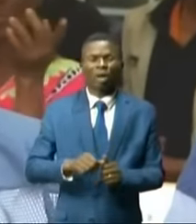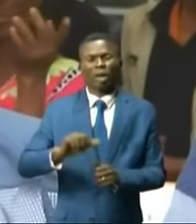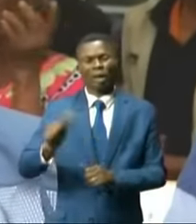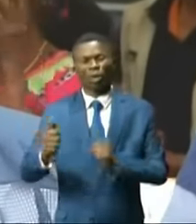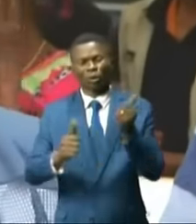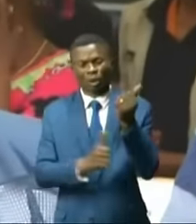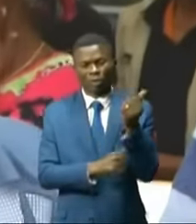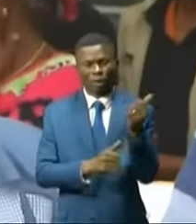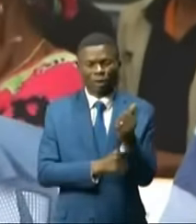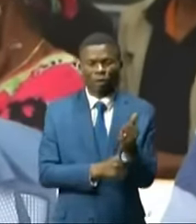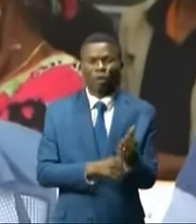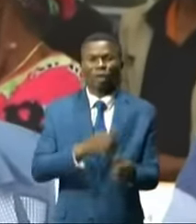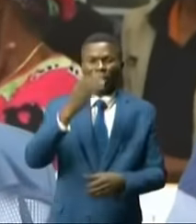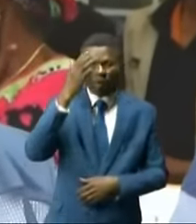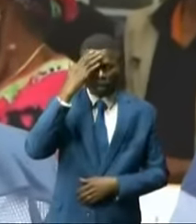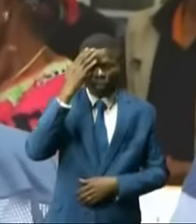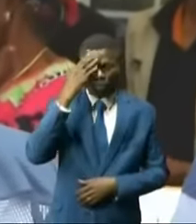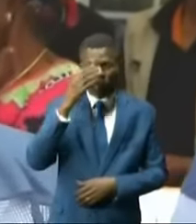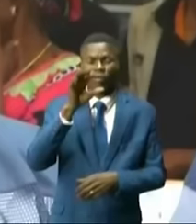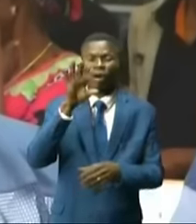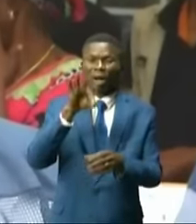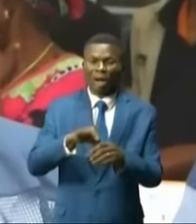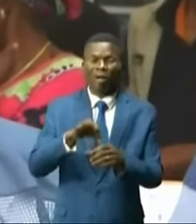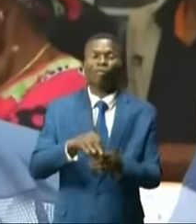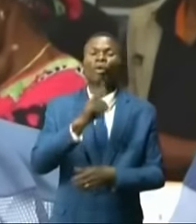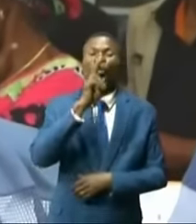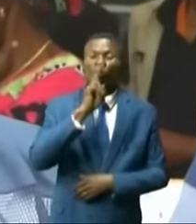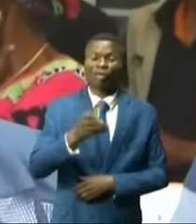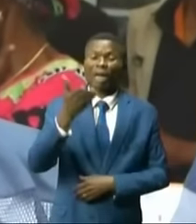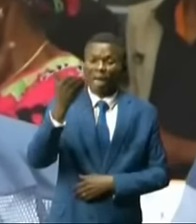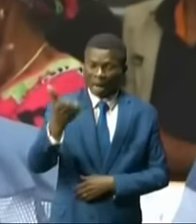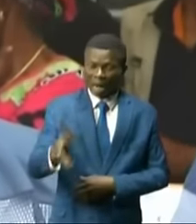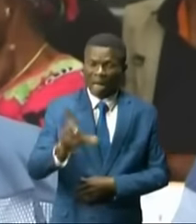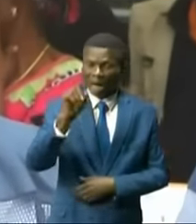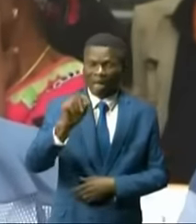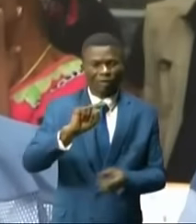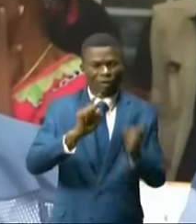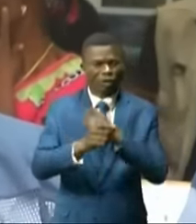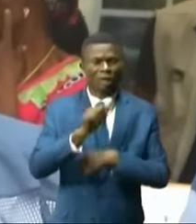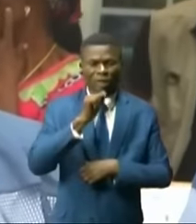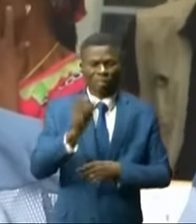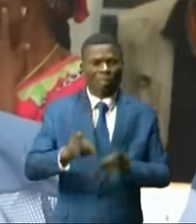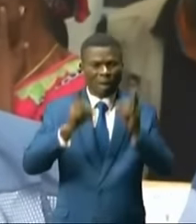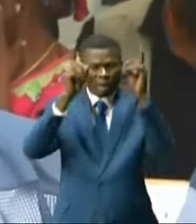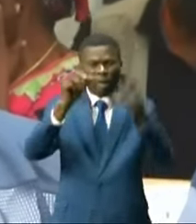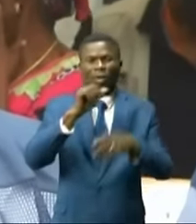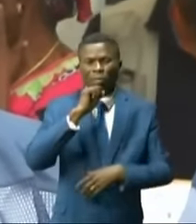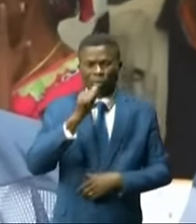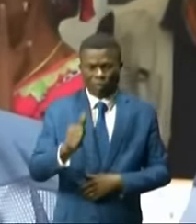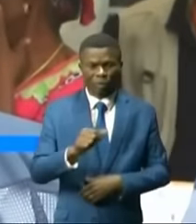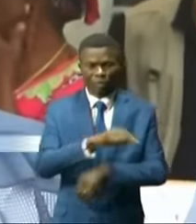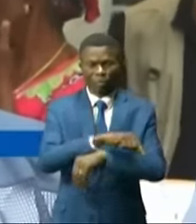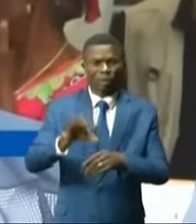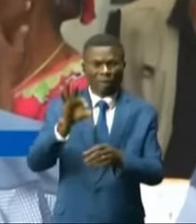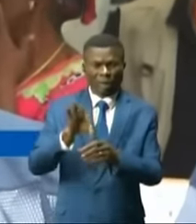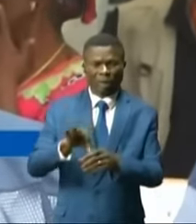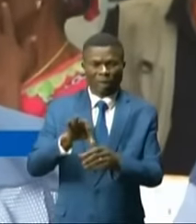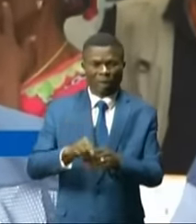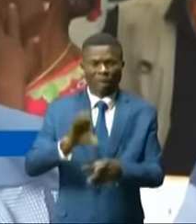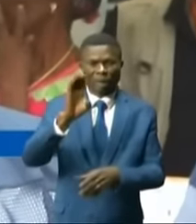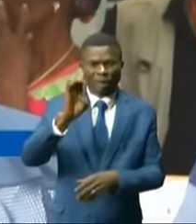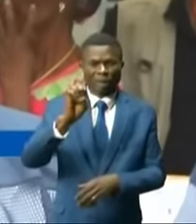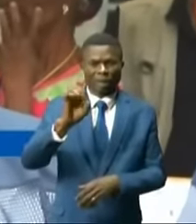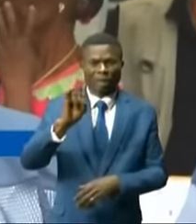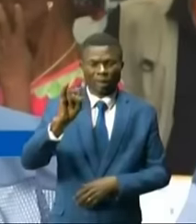autres. Et les candidats, même les électeurs, ne doivent pas se fier à ces gens de discours. La CENI met tout